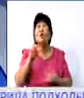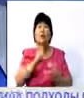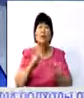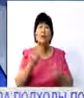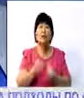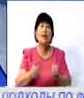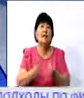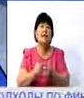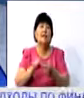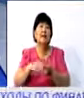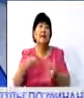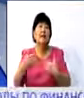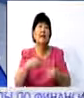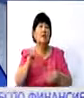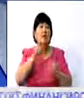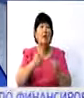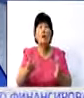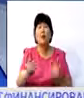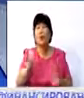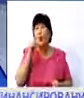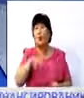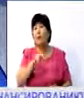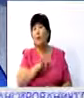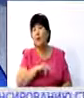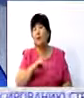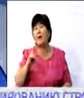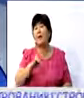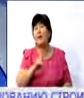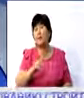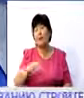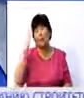работаем с другими школами. Планируем перенимать опыт работы Назарбаев интеллектуальной школы.